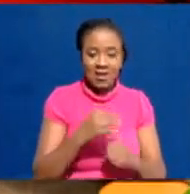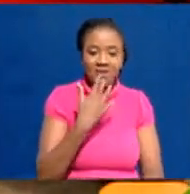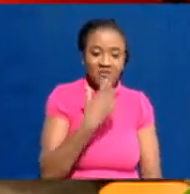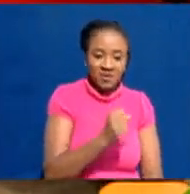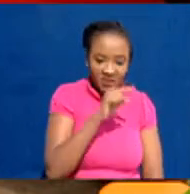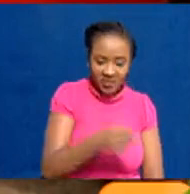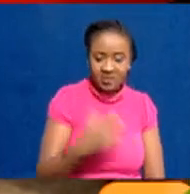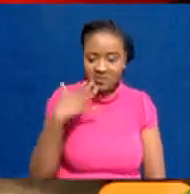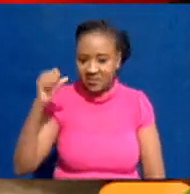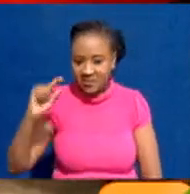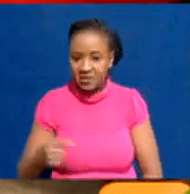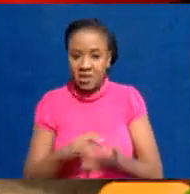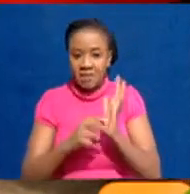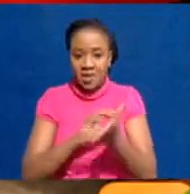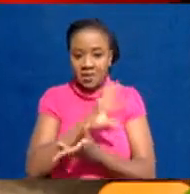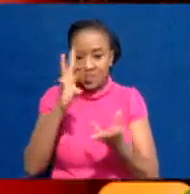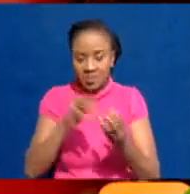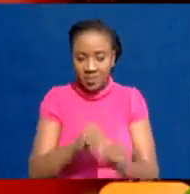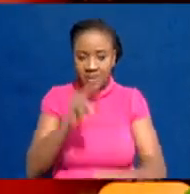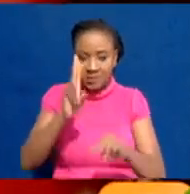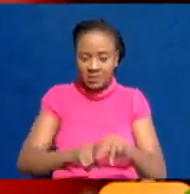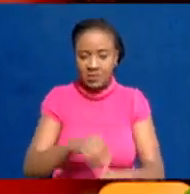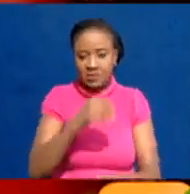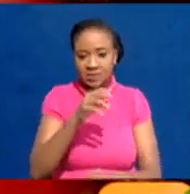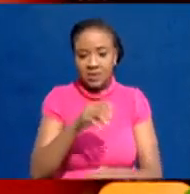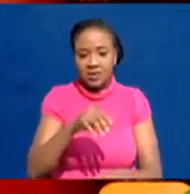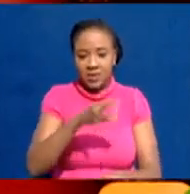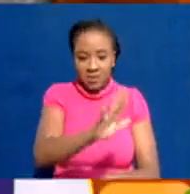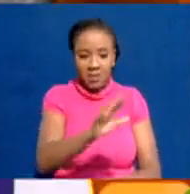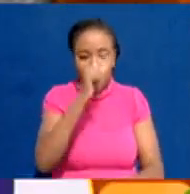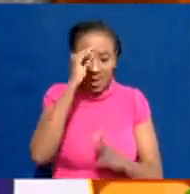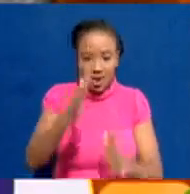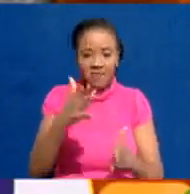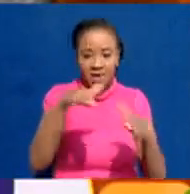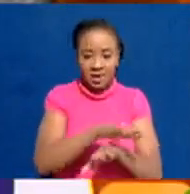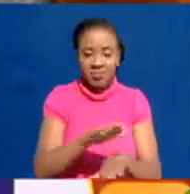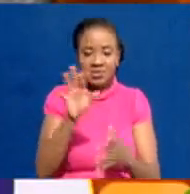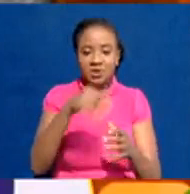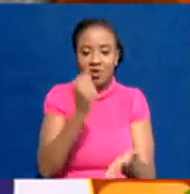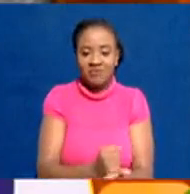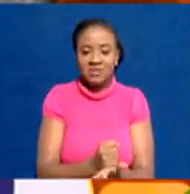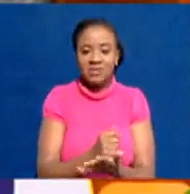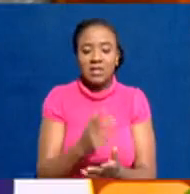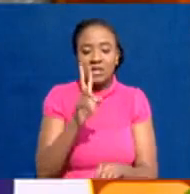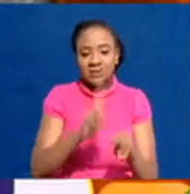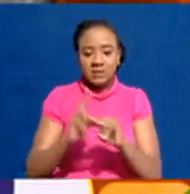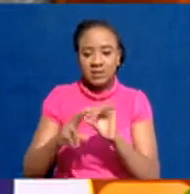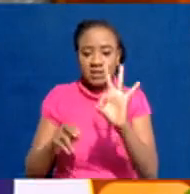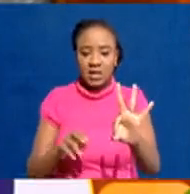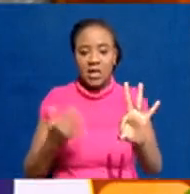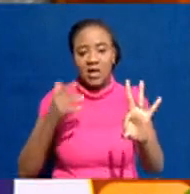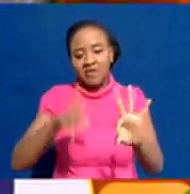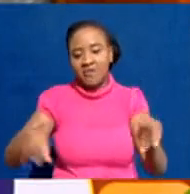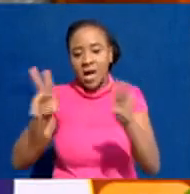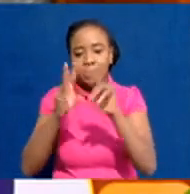katika afisi ya naibu gavana Oduol ni vya shilingi milioni mbili. It is an ordinary chair, so I didn't suspect